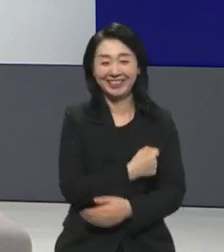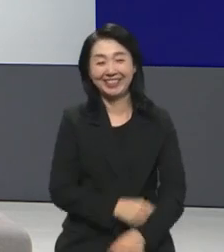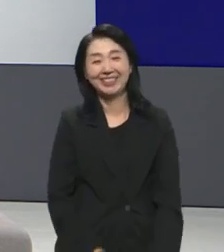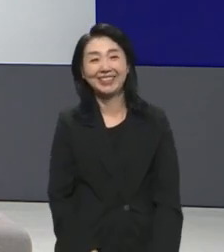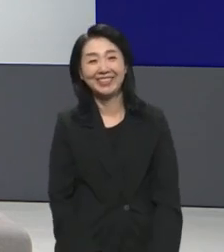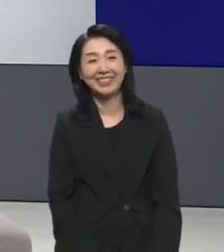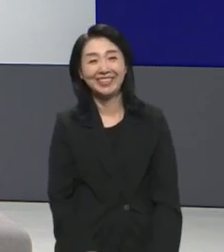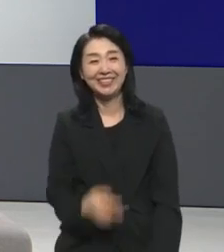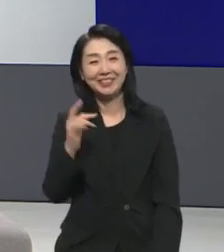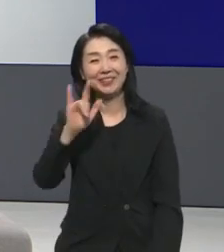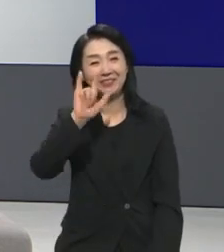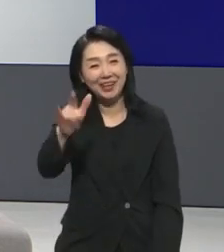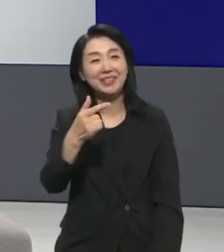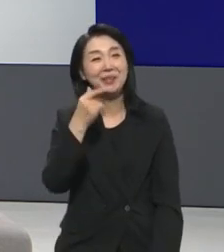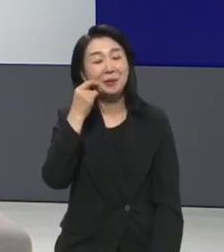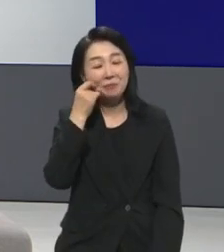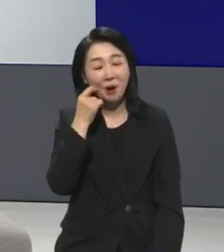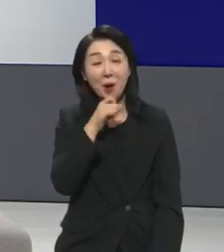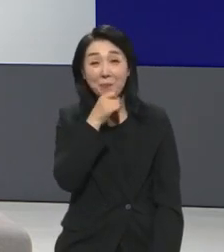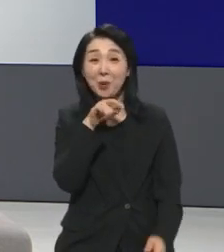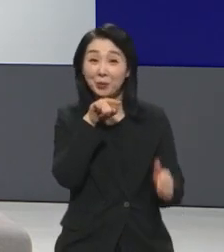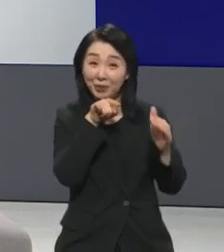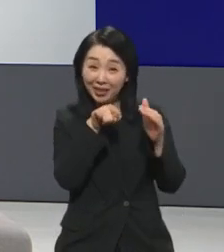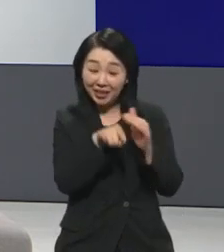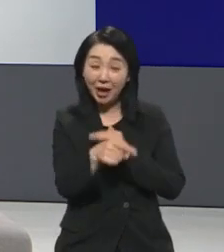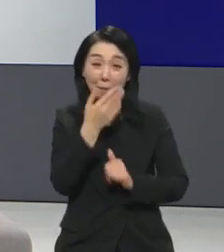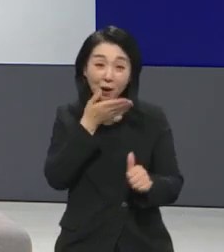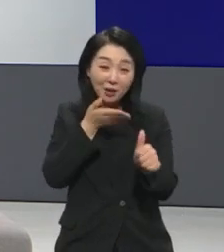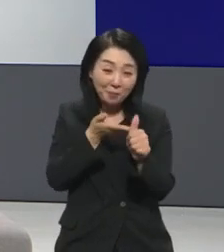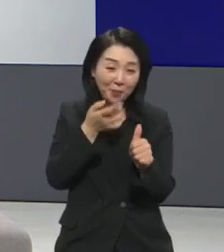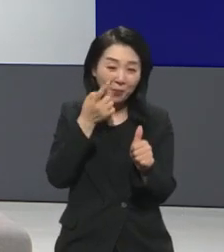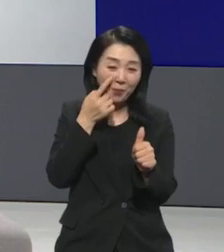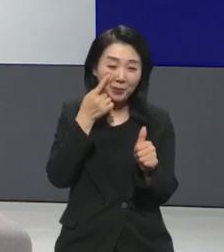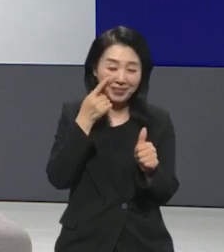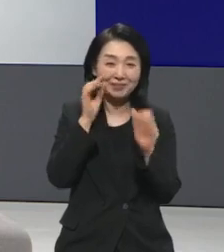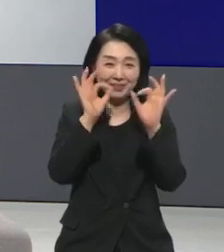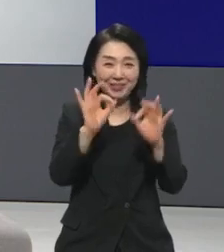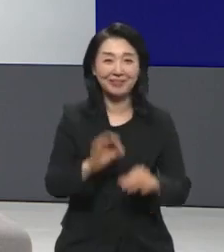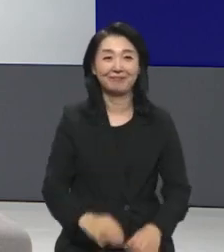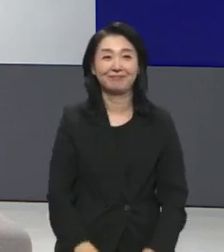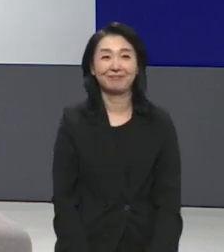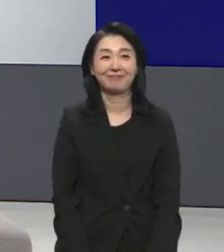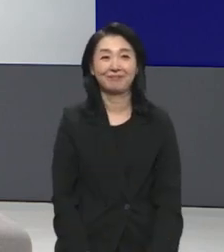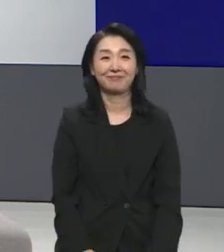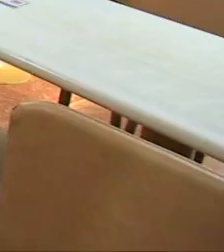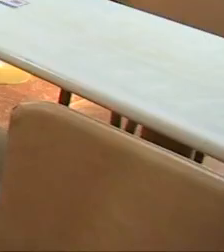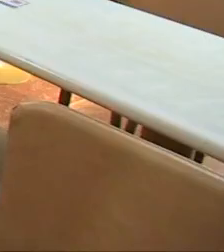차마 그렇게는 못했고 네. 명동에 나가본 먹여보니 보겠습니다.